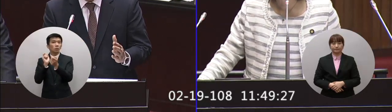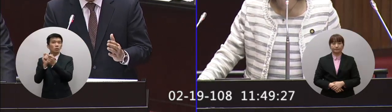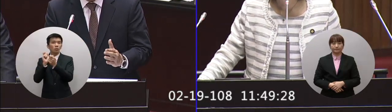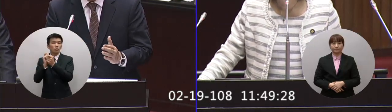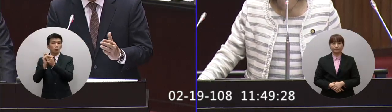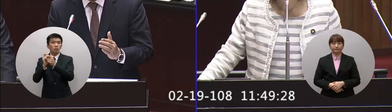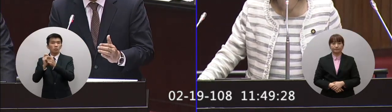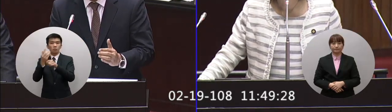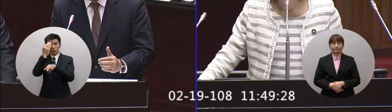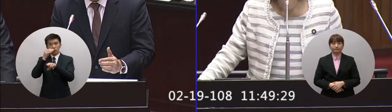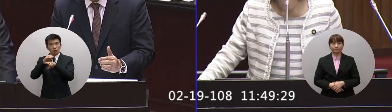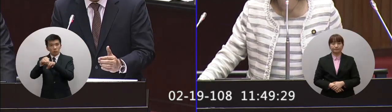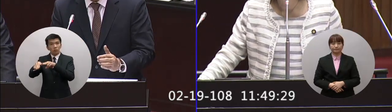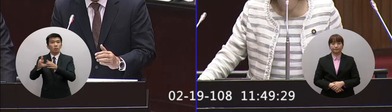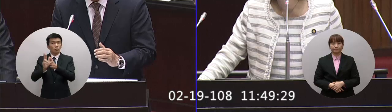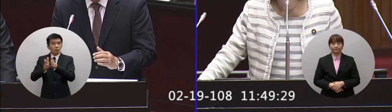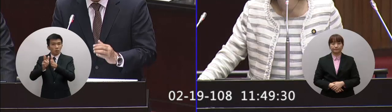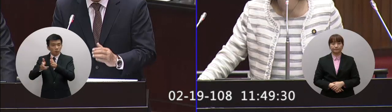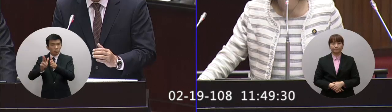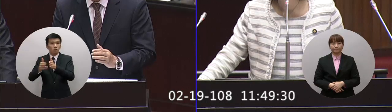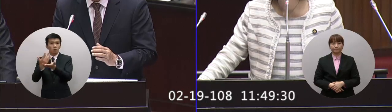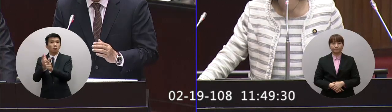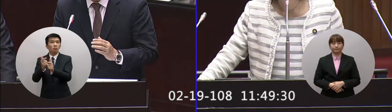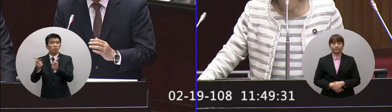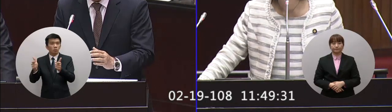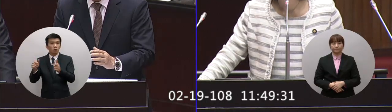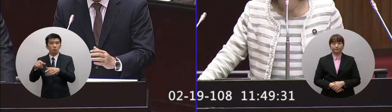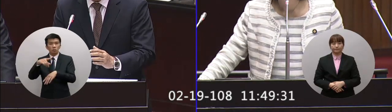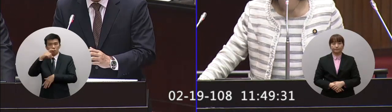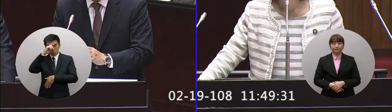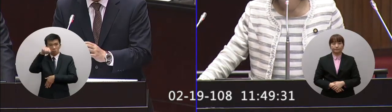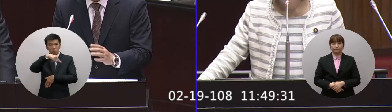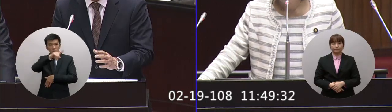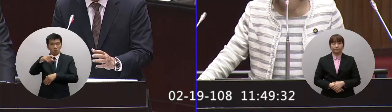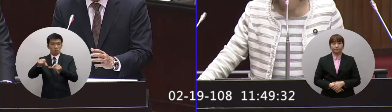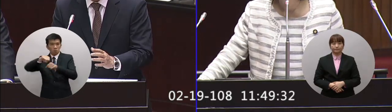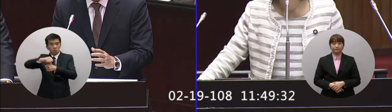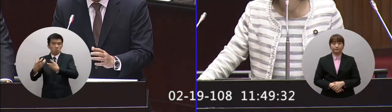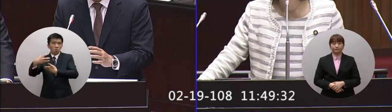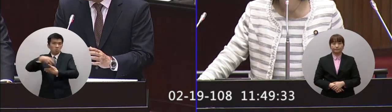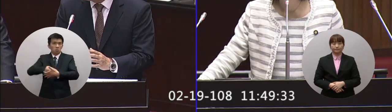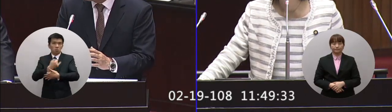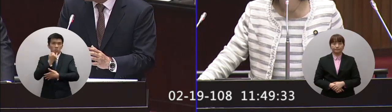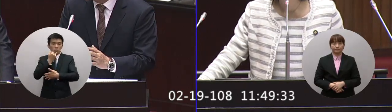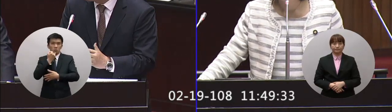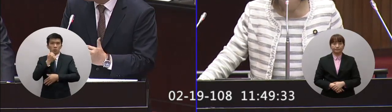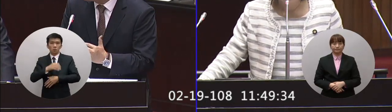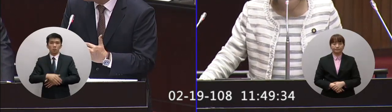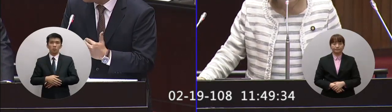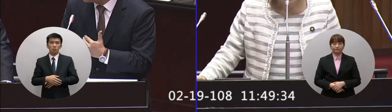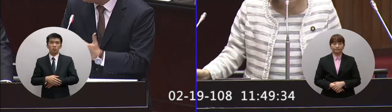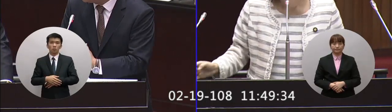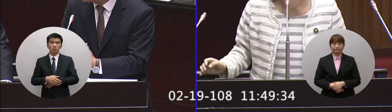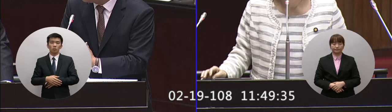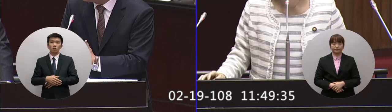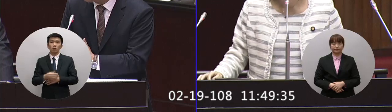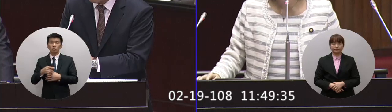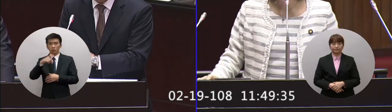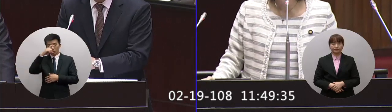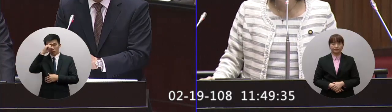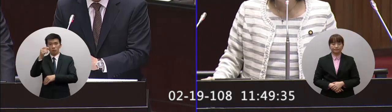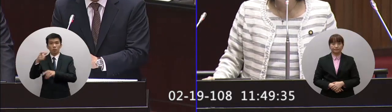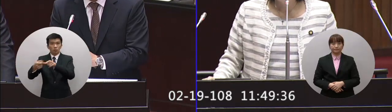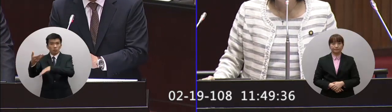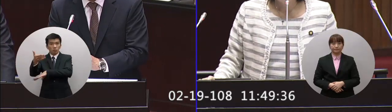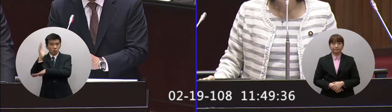台铁或相关的这些客运啊，我们都希望说他们能够导入整个路网。那这个部分啊，公家跟民间